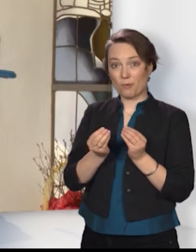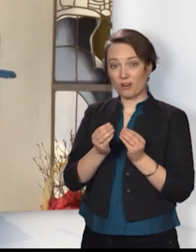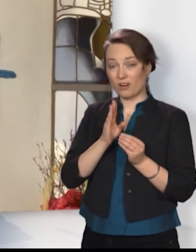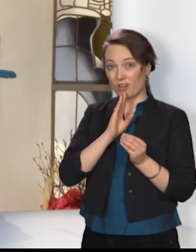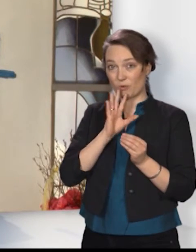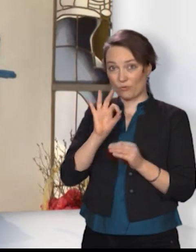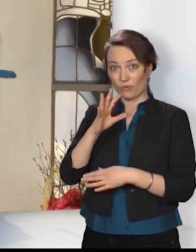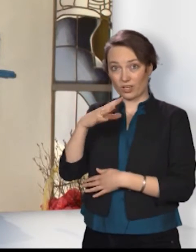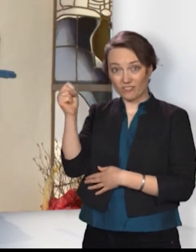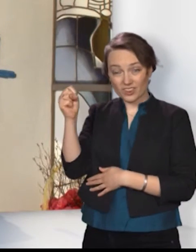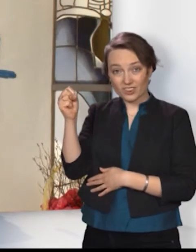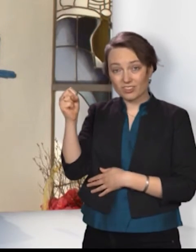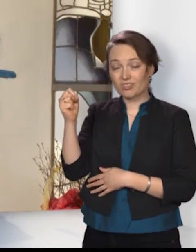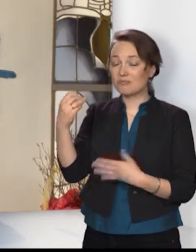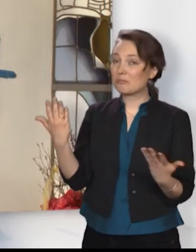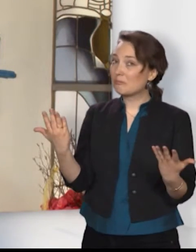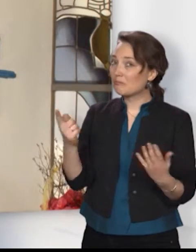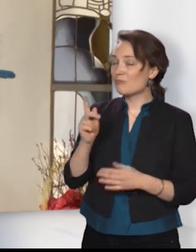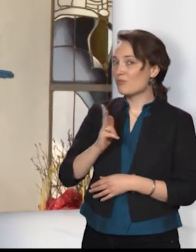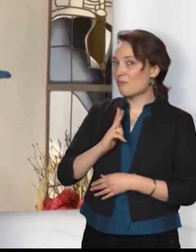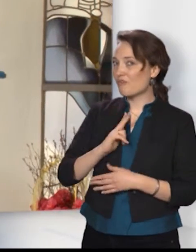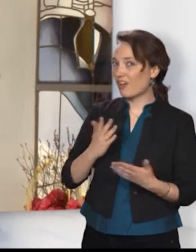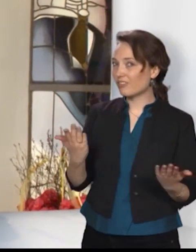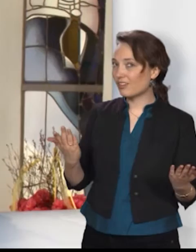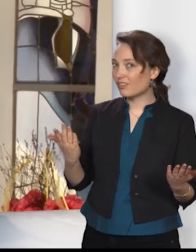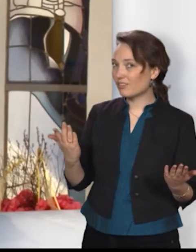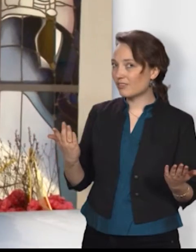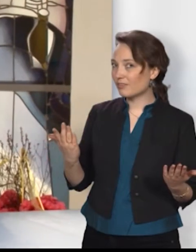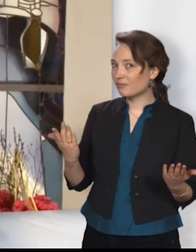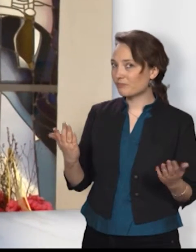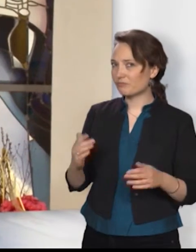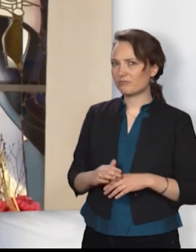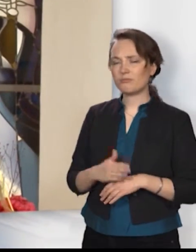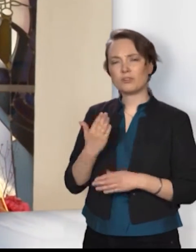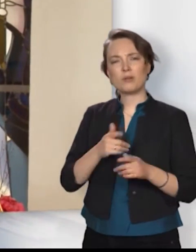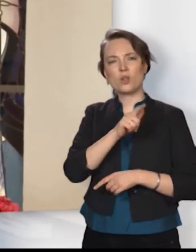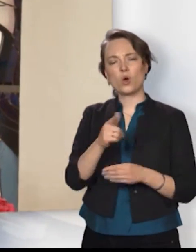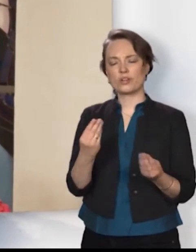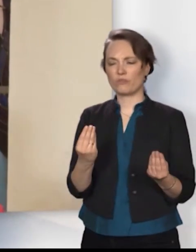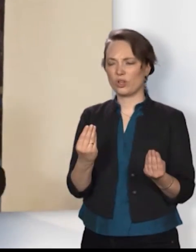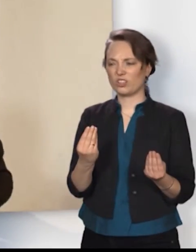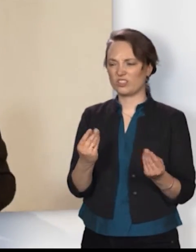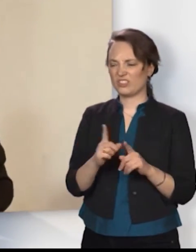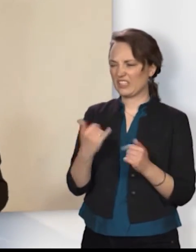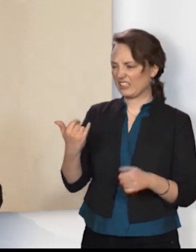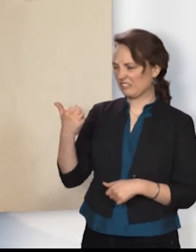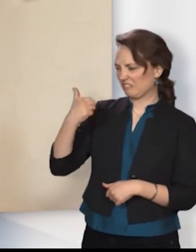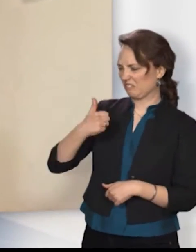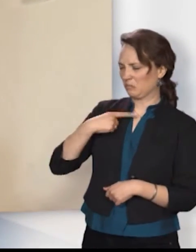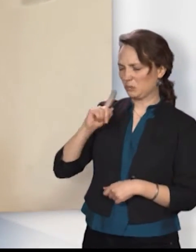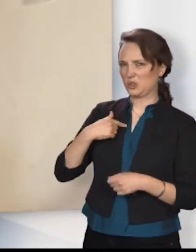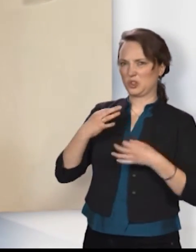bleibt abzuwarten. Manche von uns haben den Eindruck, ausgerechnet jetzt muss ich mitspielen mit so einem miesen Blatt auf der Hand